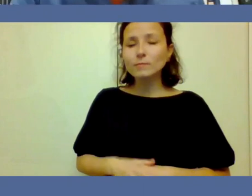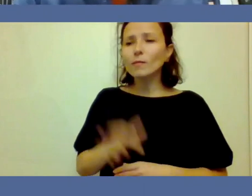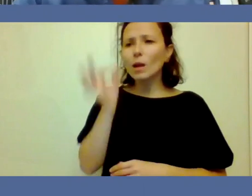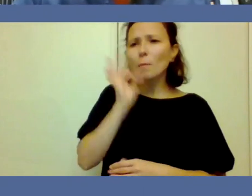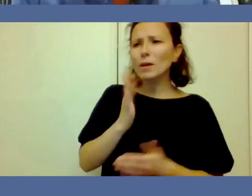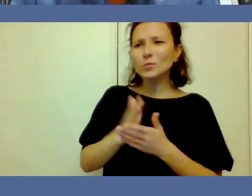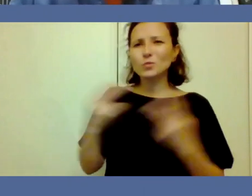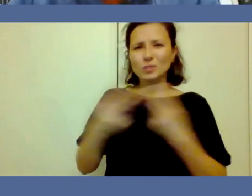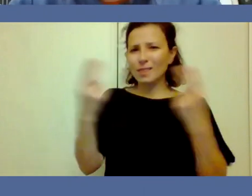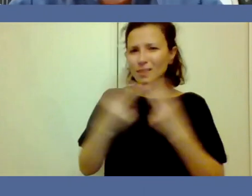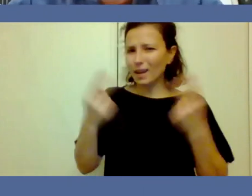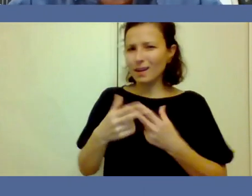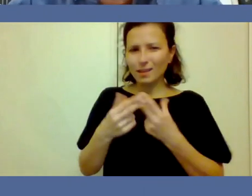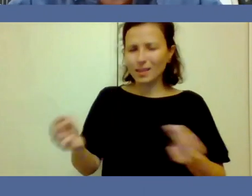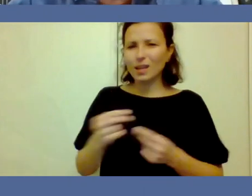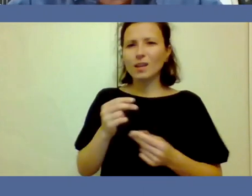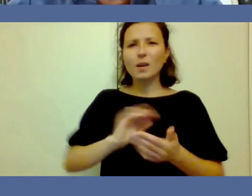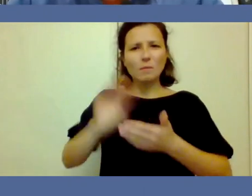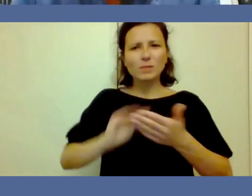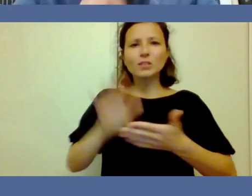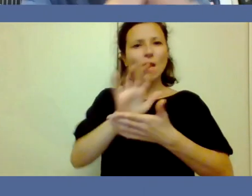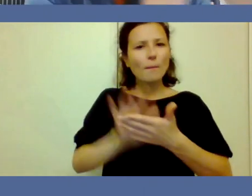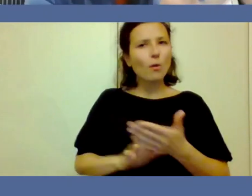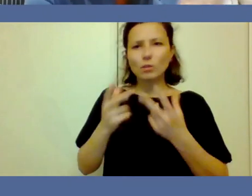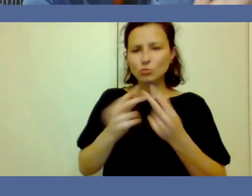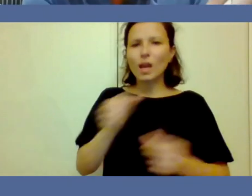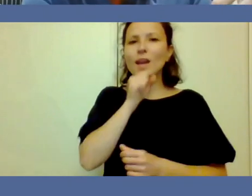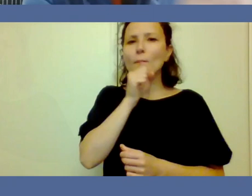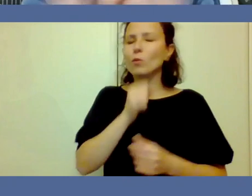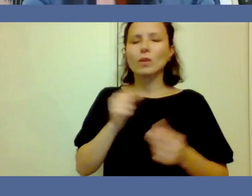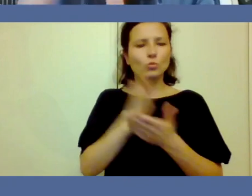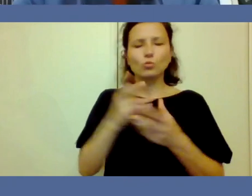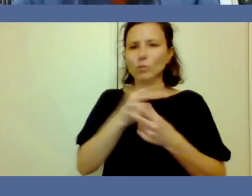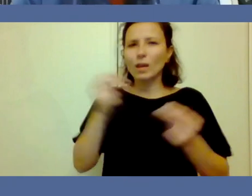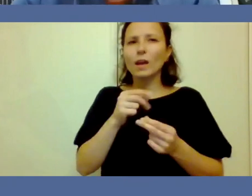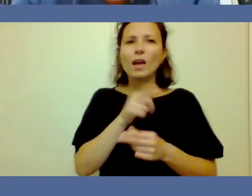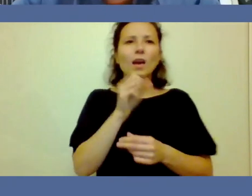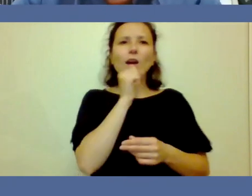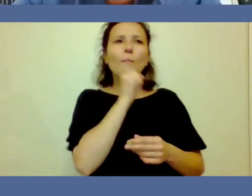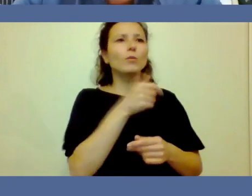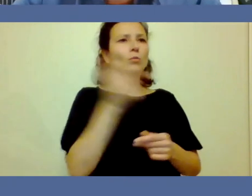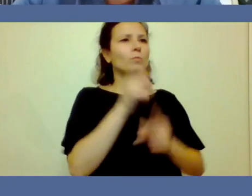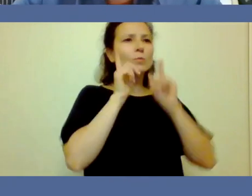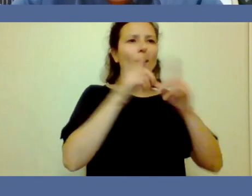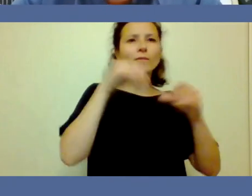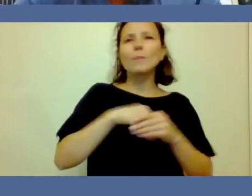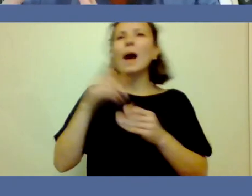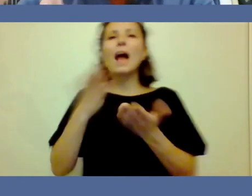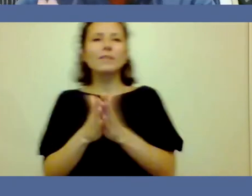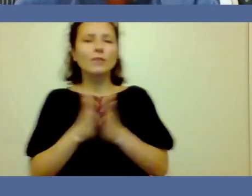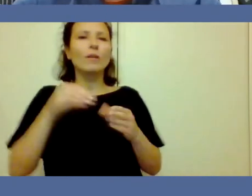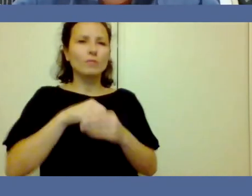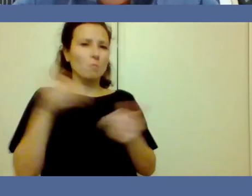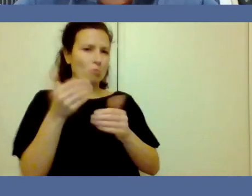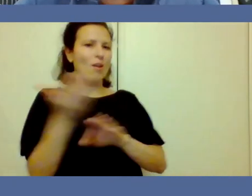już nie jest dziennikarką, pani już nie pisze reportażu. W reportażu nie ma miejsca na fikcję, w literaturze jest miejsce na fikcję. Czy pani sobie